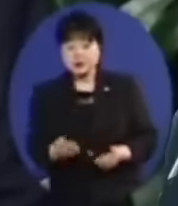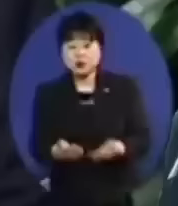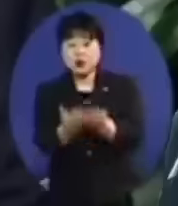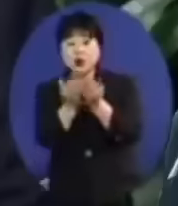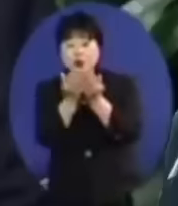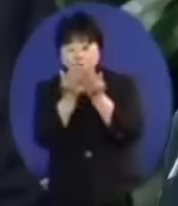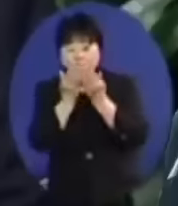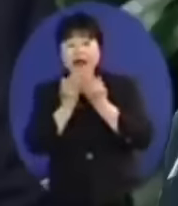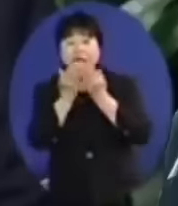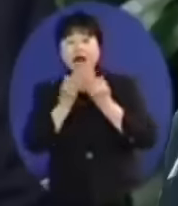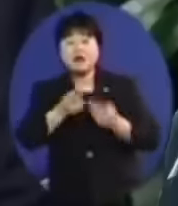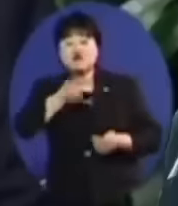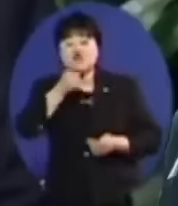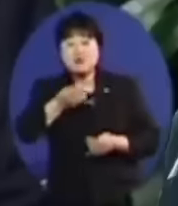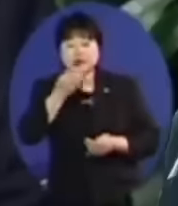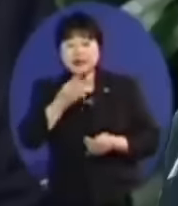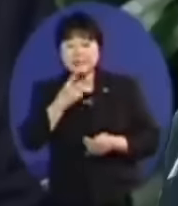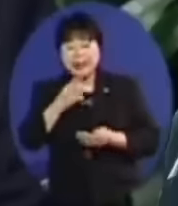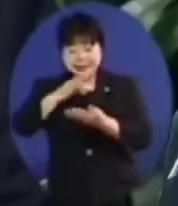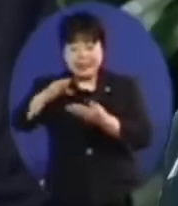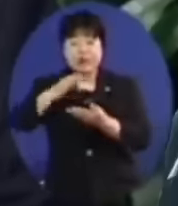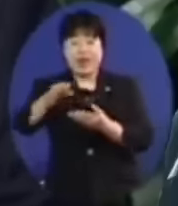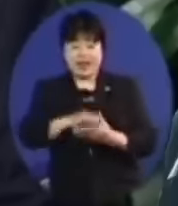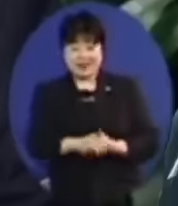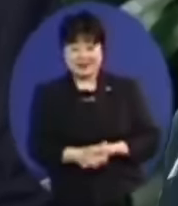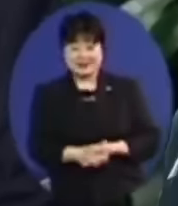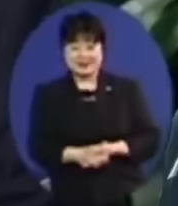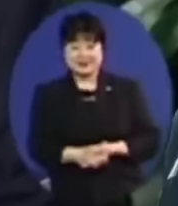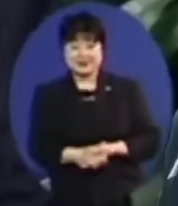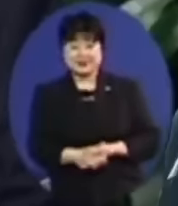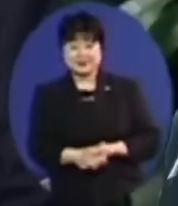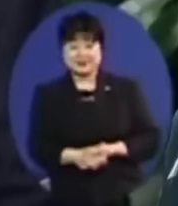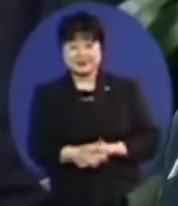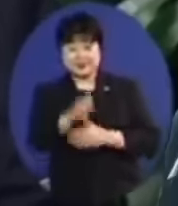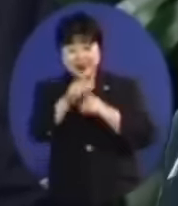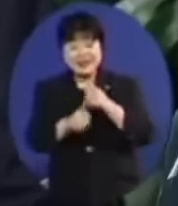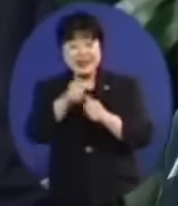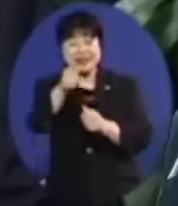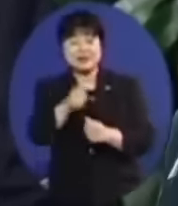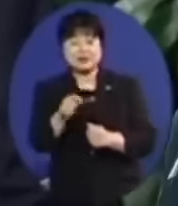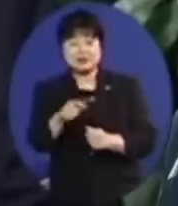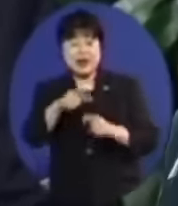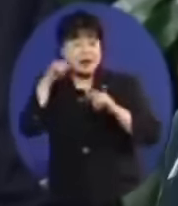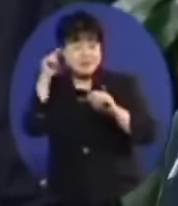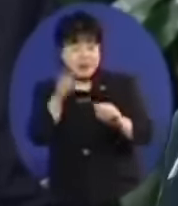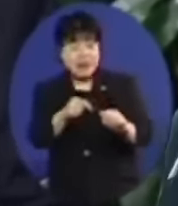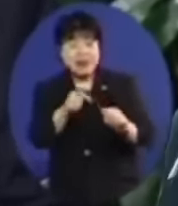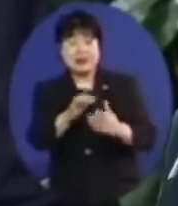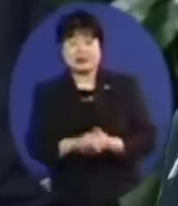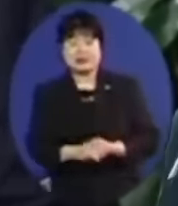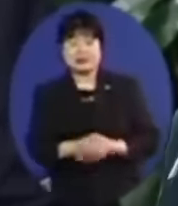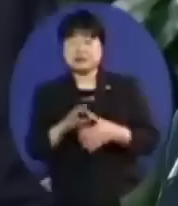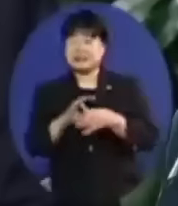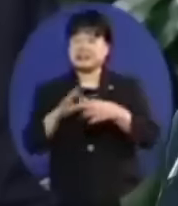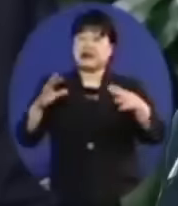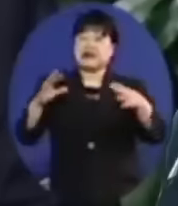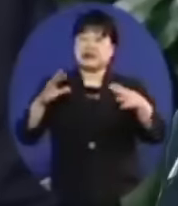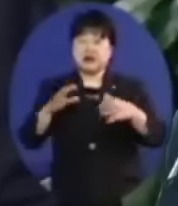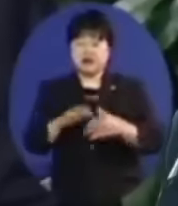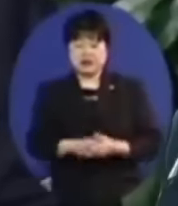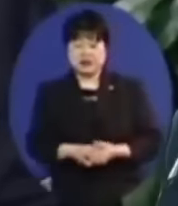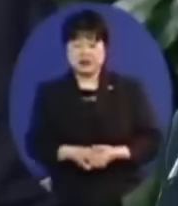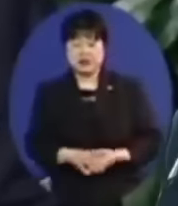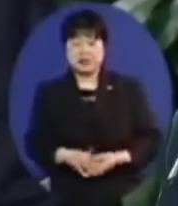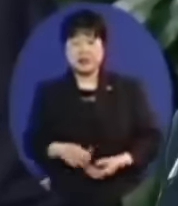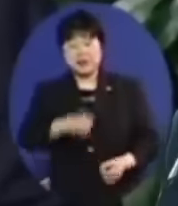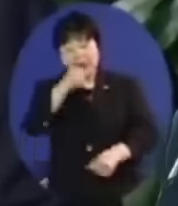행할 준비가 된 사람을 하나님 사용하는 것입니다. 하나님이 무슨 말을 하는지 그건 뭐 뒷전에 주고 내